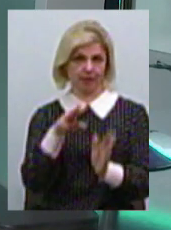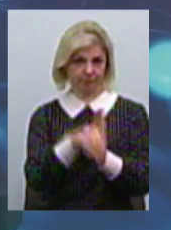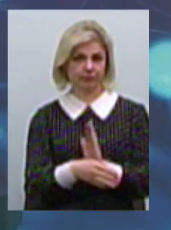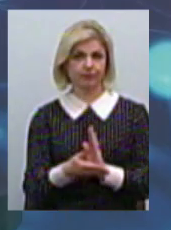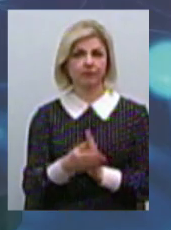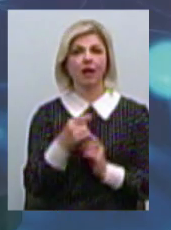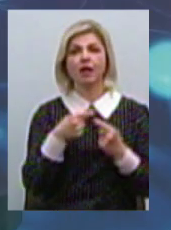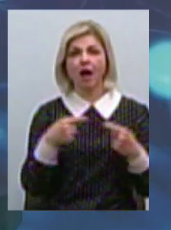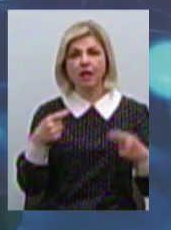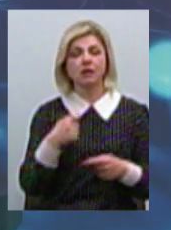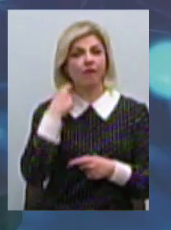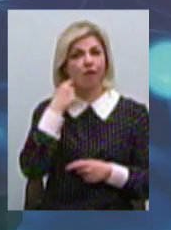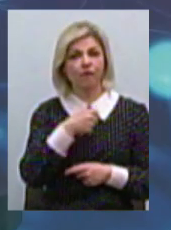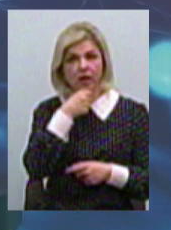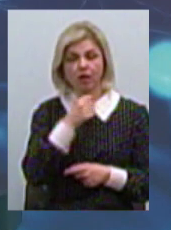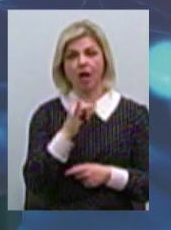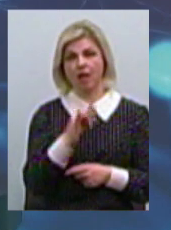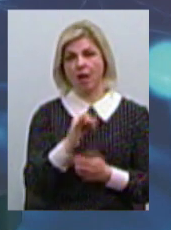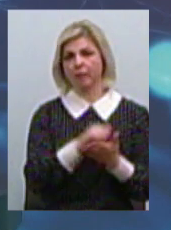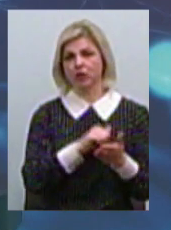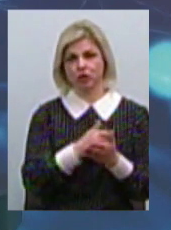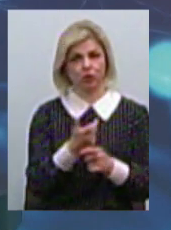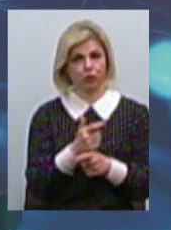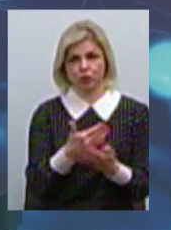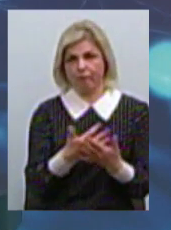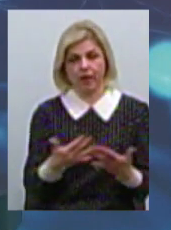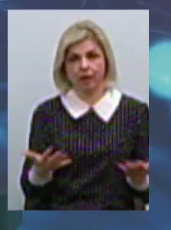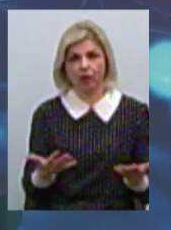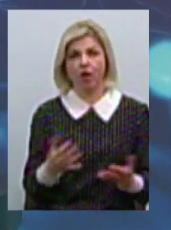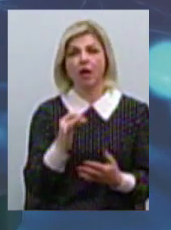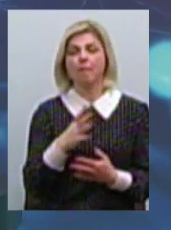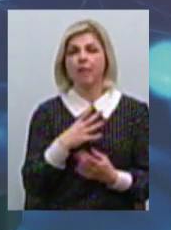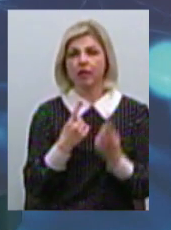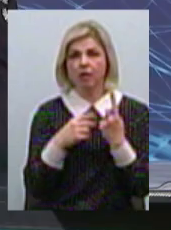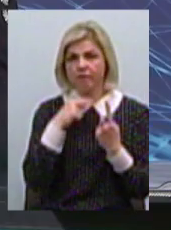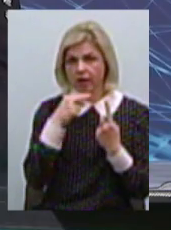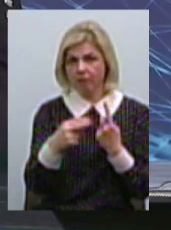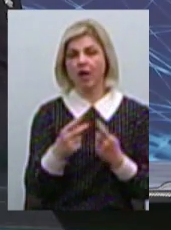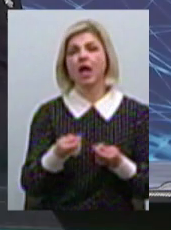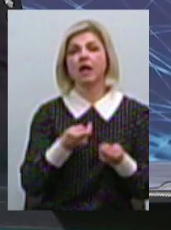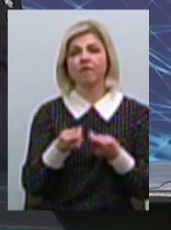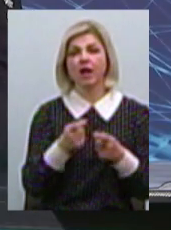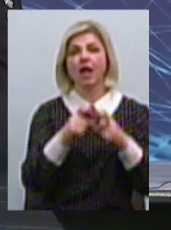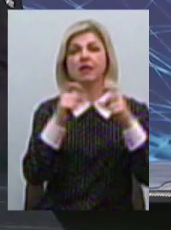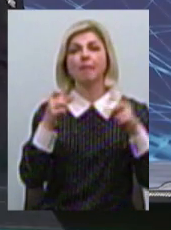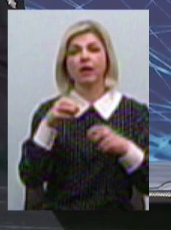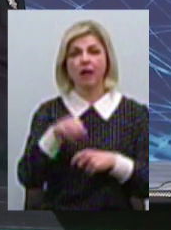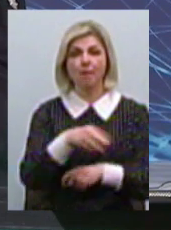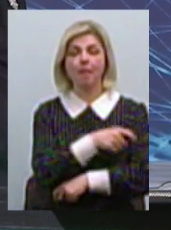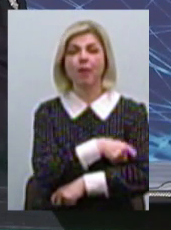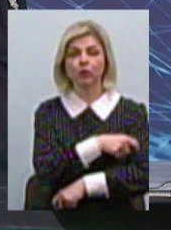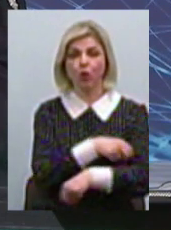віку, і причини дуже великі. Тому було звернуто увагу керівництвом департаменту патрульної поліції